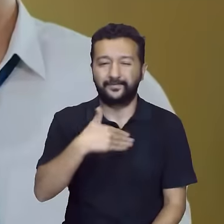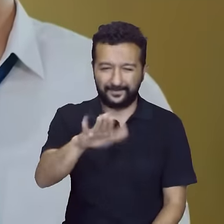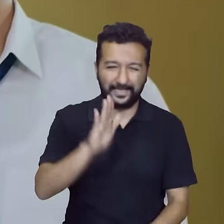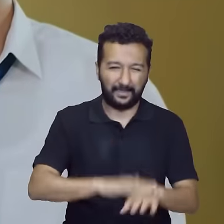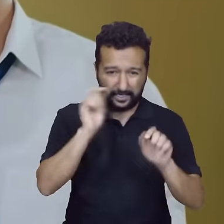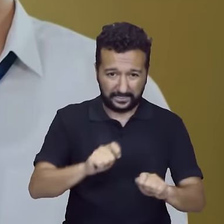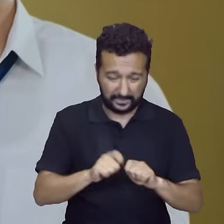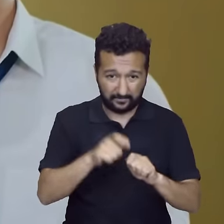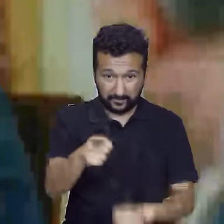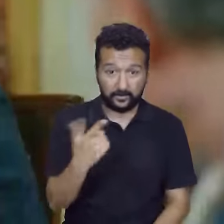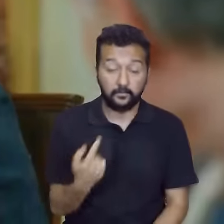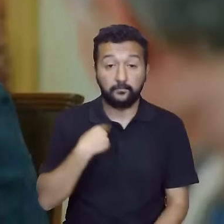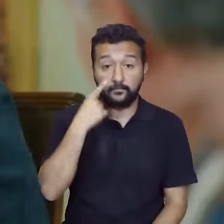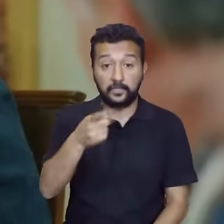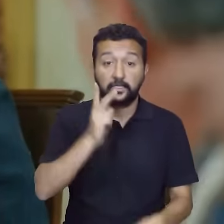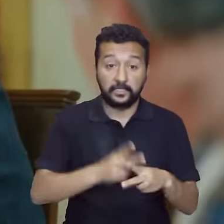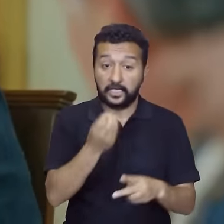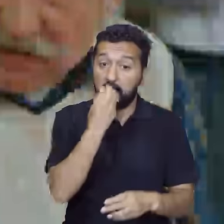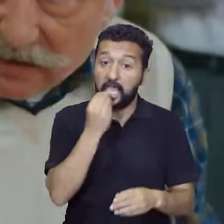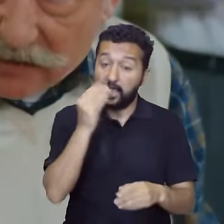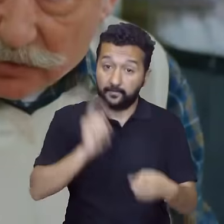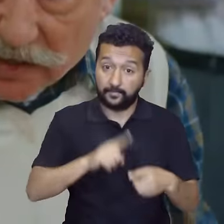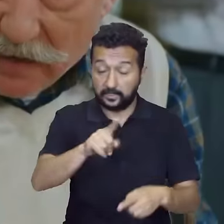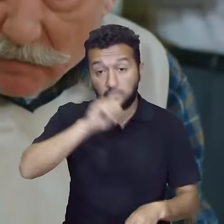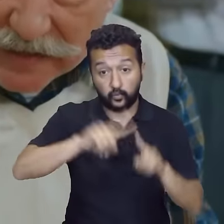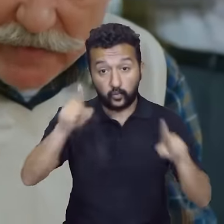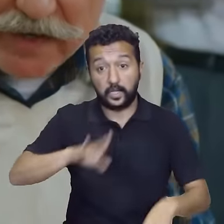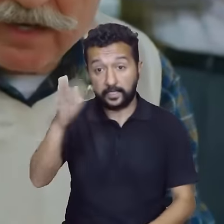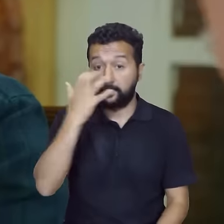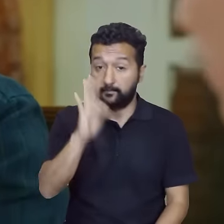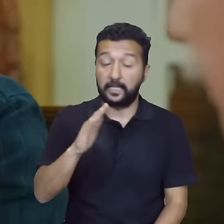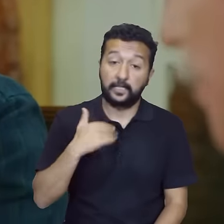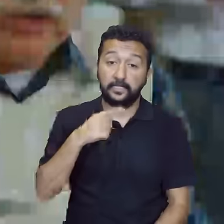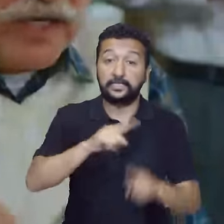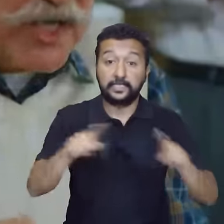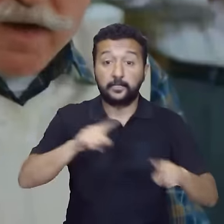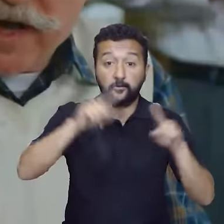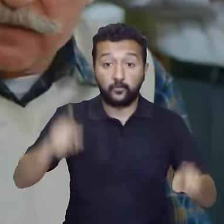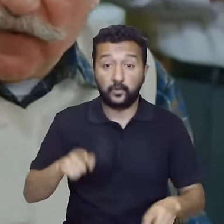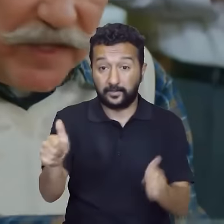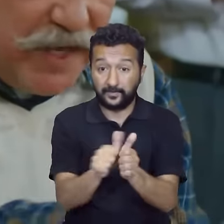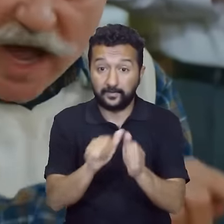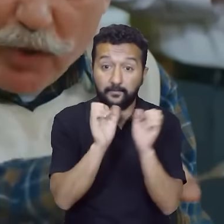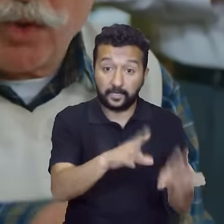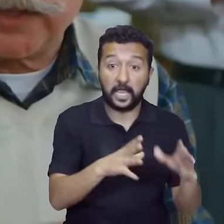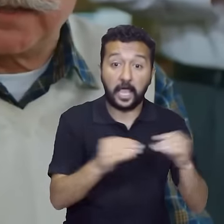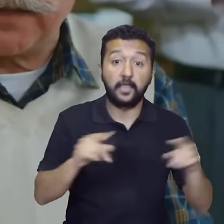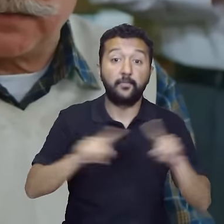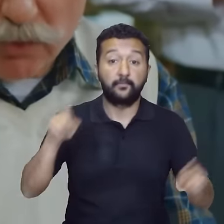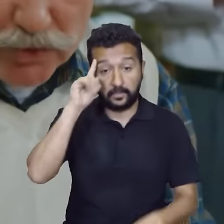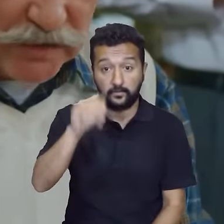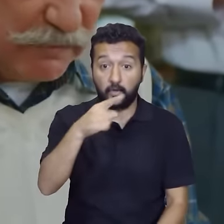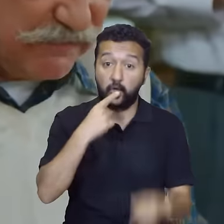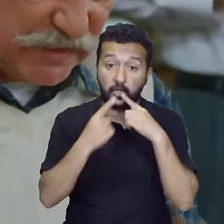be, yapmadığın şey mi? Bana bak, bir an önce kahvaltını bitir. Git dükkana, bekle beni. Sakın dükkanı çırağa bıraktım falan diye kaybolma